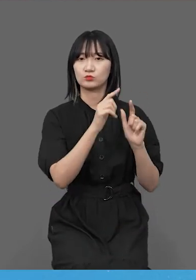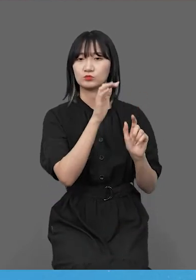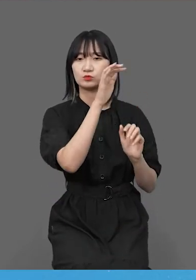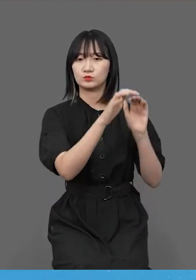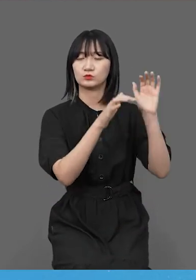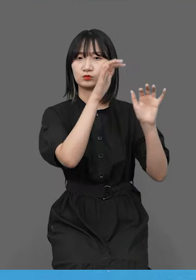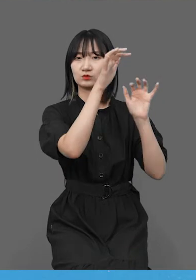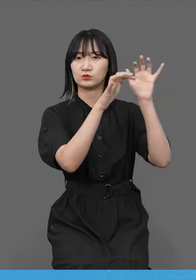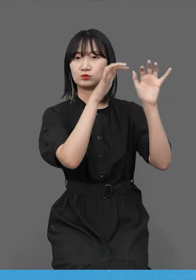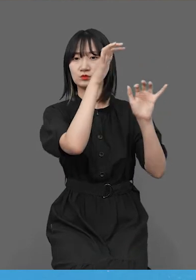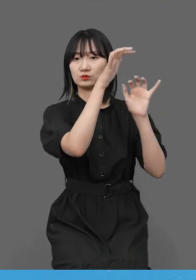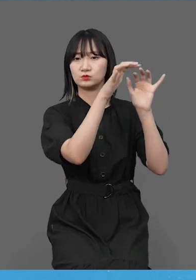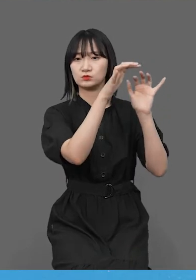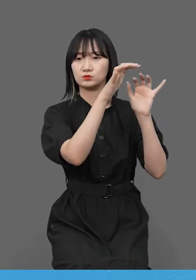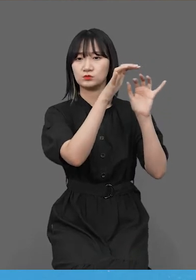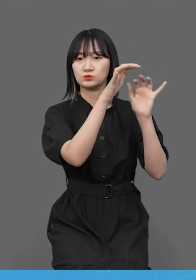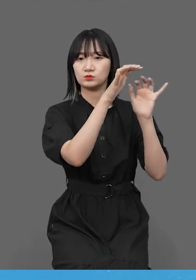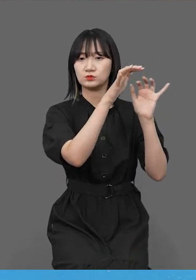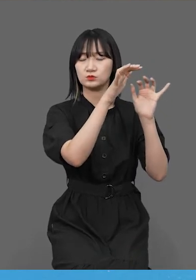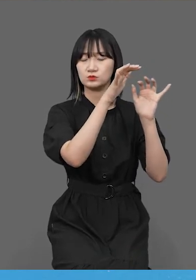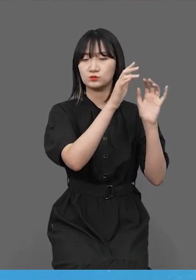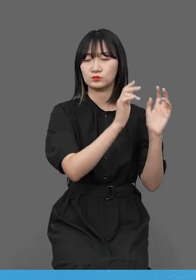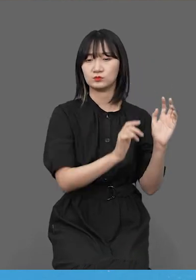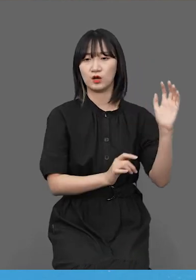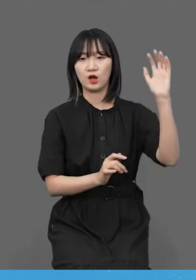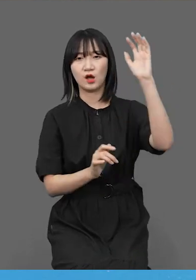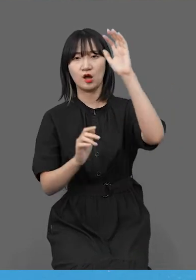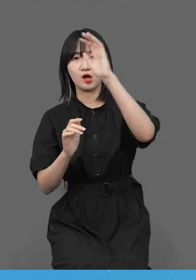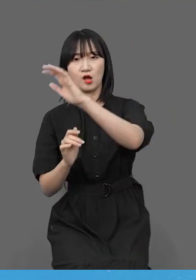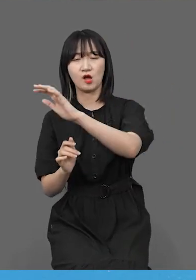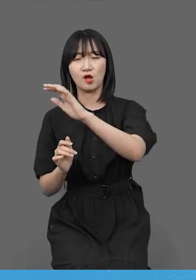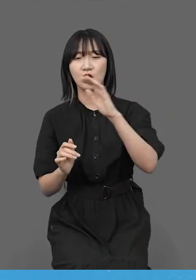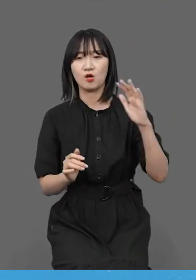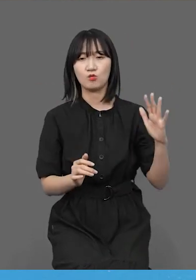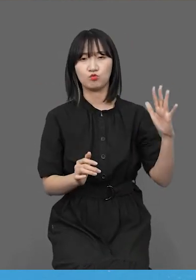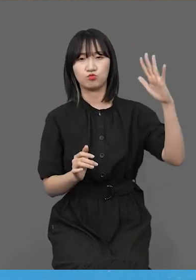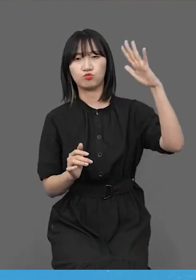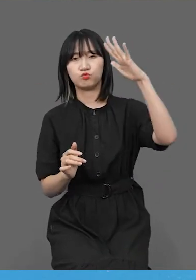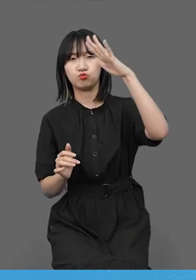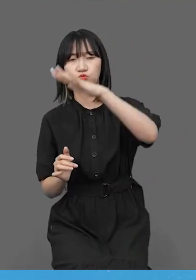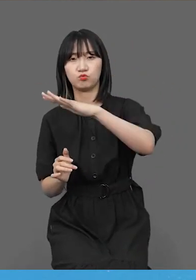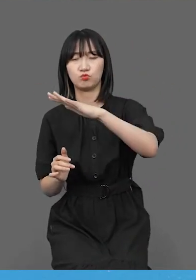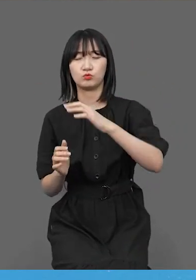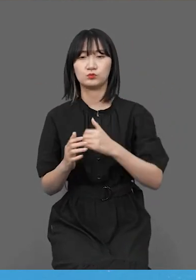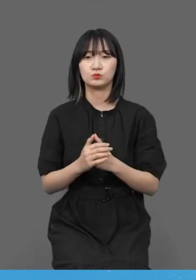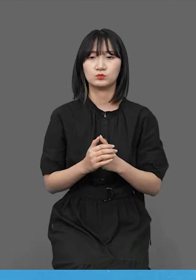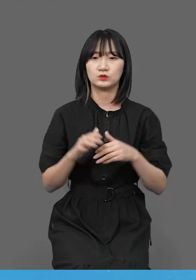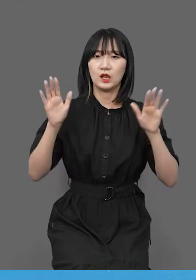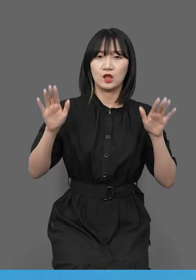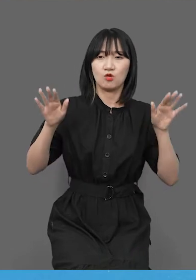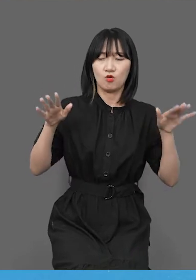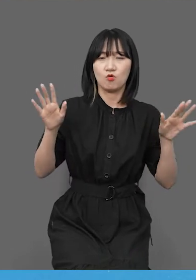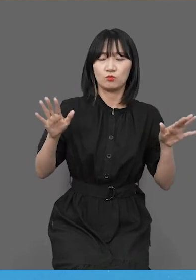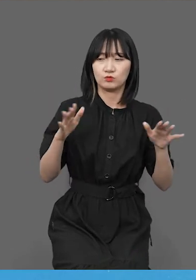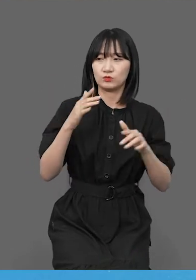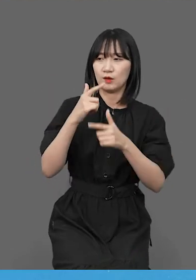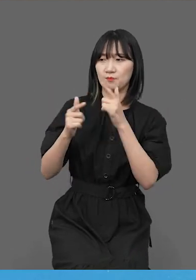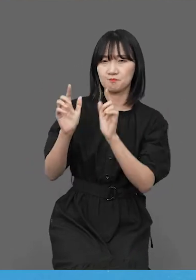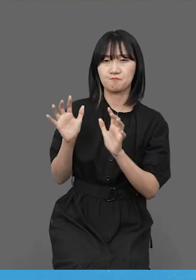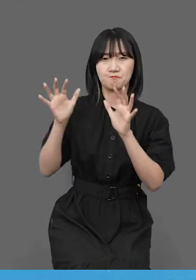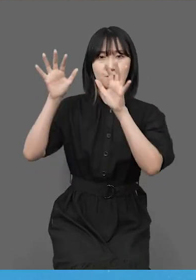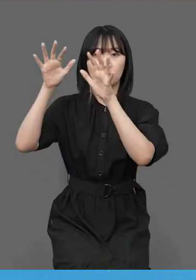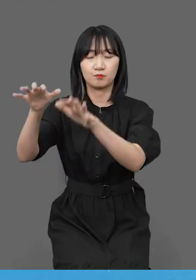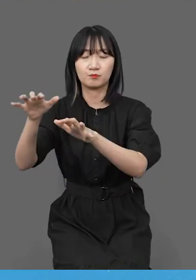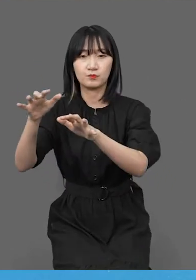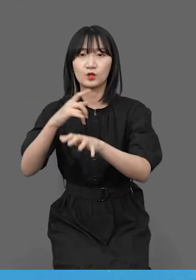숲풀에서 기어오르는 애들이 포리스트 플라이어 숲에서 날아다니는 애로 진화한 것이다. 이런 그